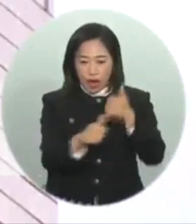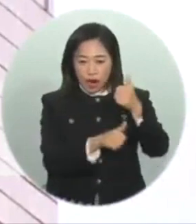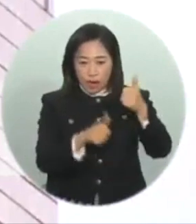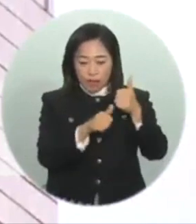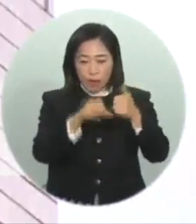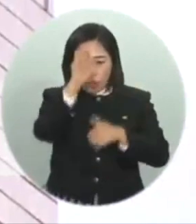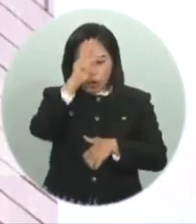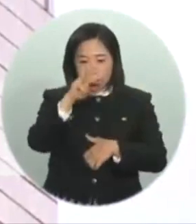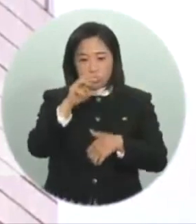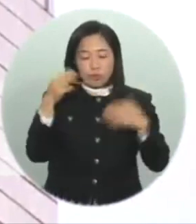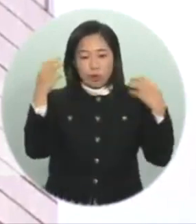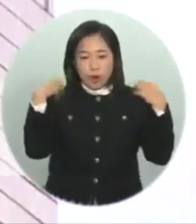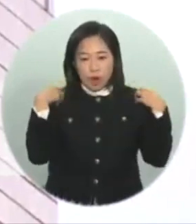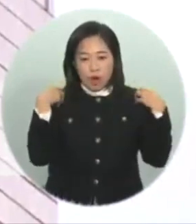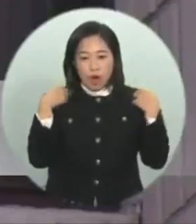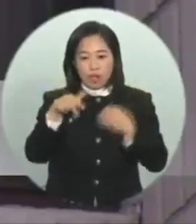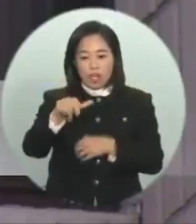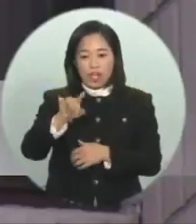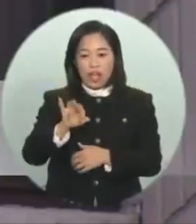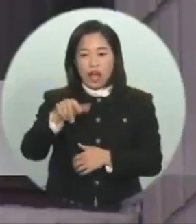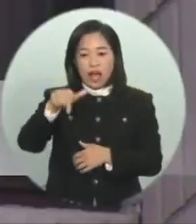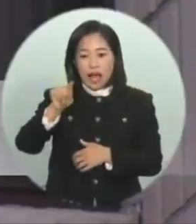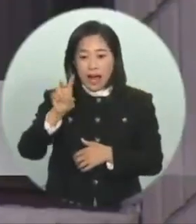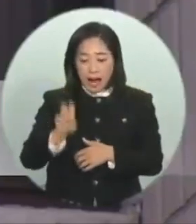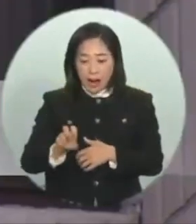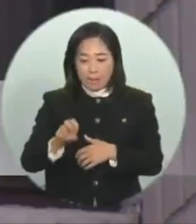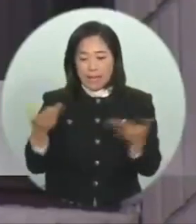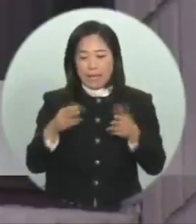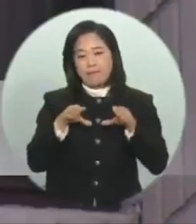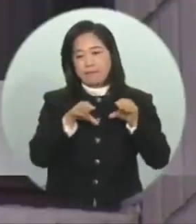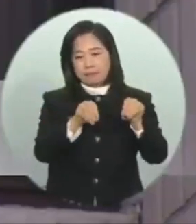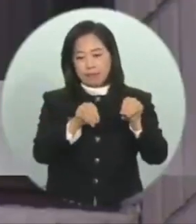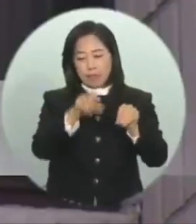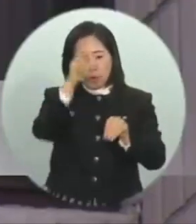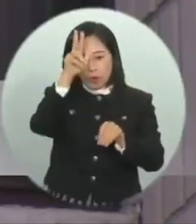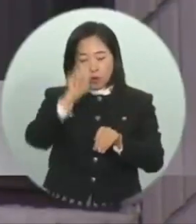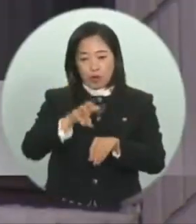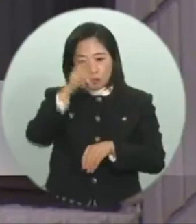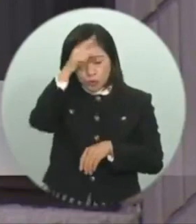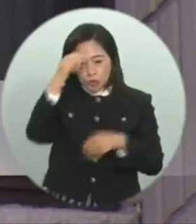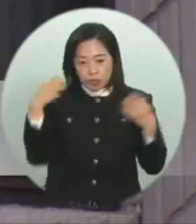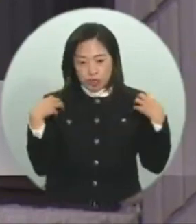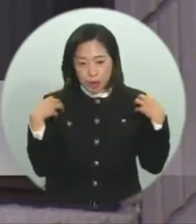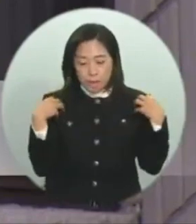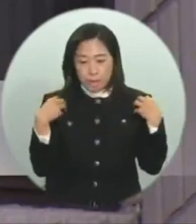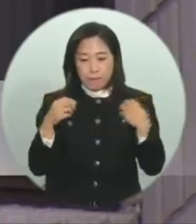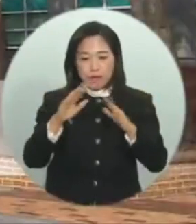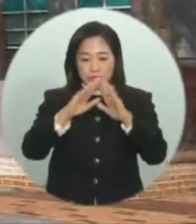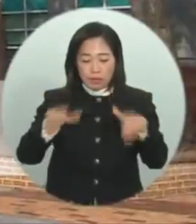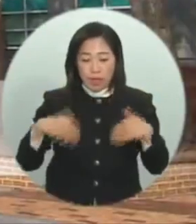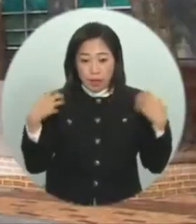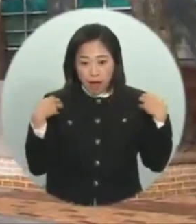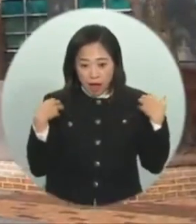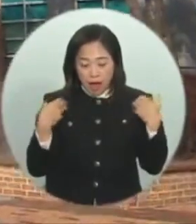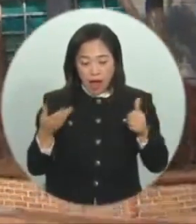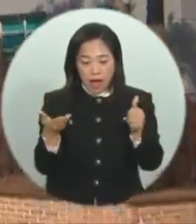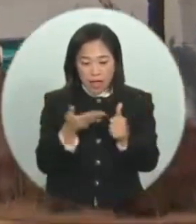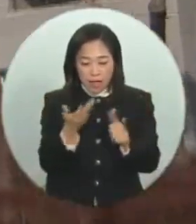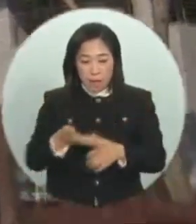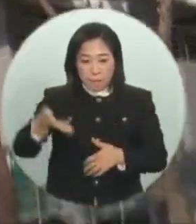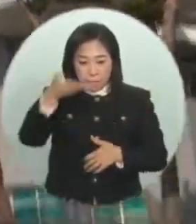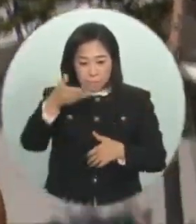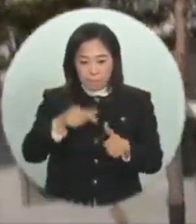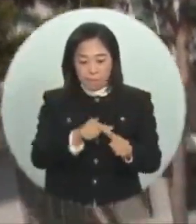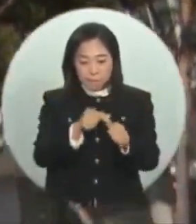광주청 소속 경감급 간부를 직위 해제했습니다 광주청 아니라 전남청 관련 인사 청탁 의혹을